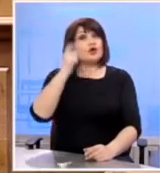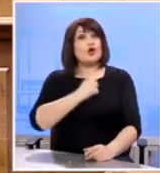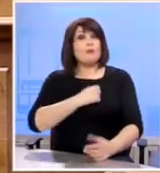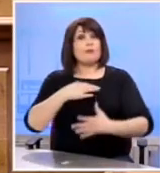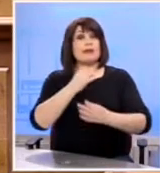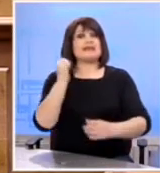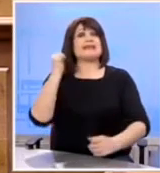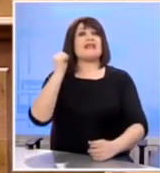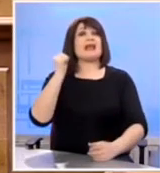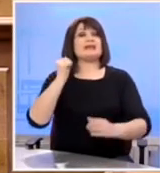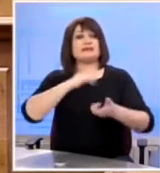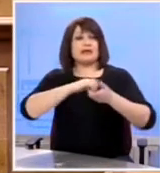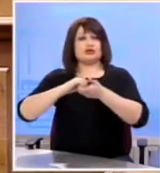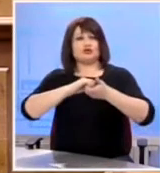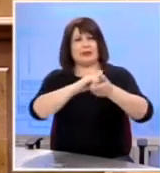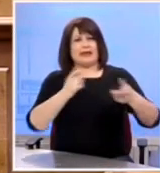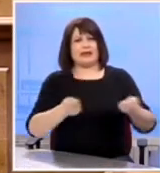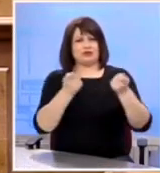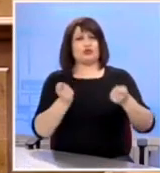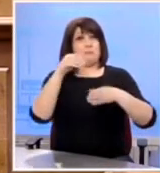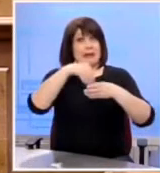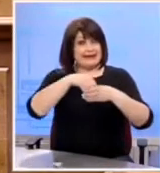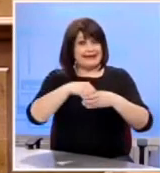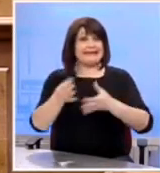εκπροσώπων των συνδικαλιστικών οργανώσεων και των εργαζομένων της εταιρείας.